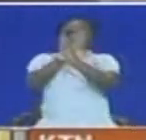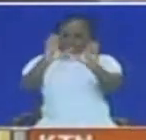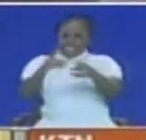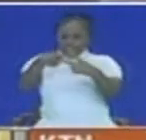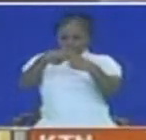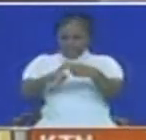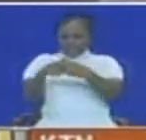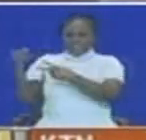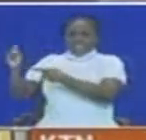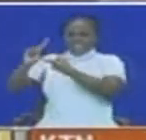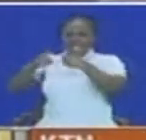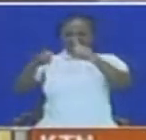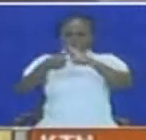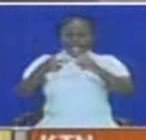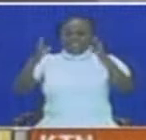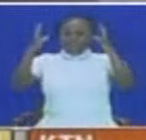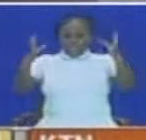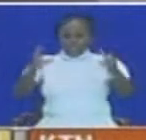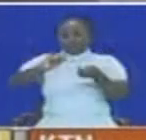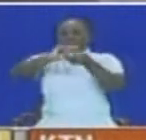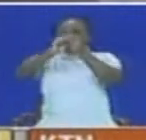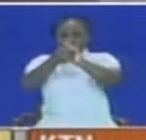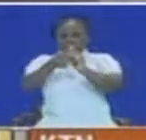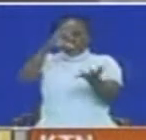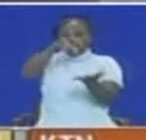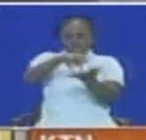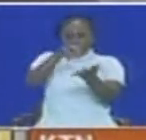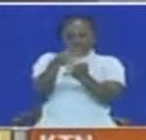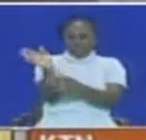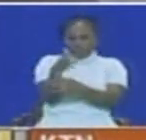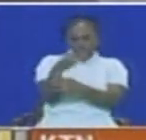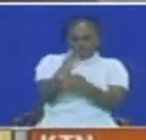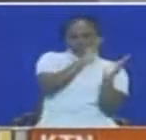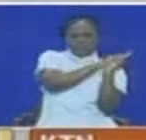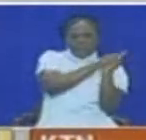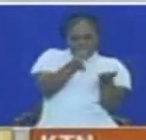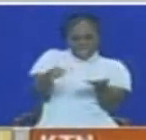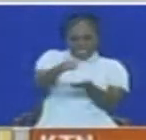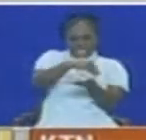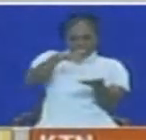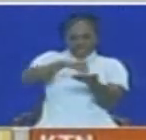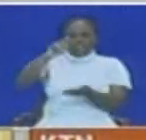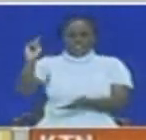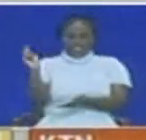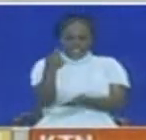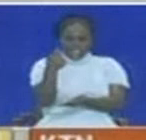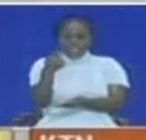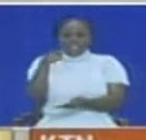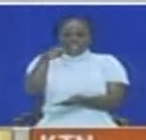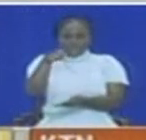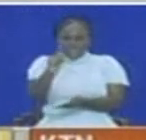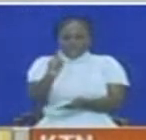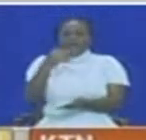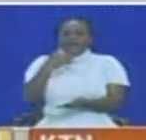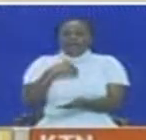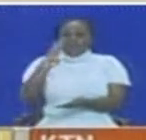hali ya juu kinachotarajiwa kubadilisha taswira ya ufugaji wa samaki hapa katika eneo la kati. Kiwanda hiki cha Wamagana ni cha nne